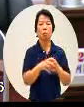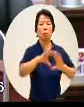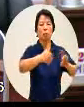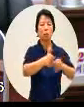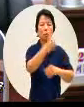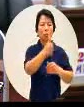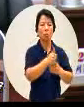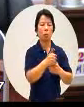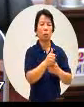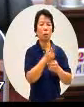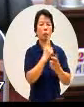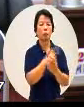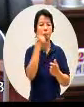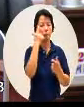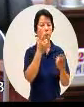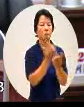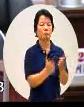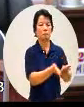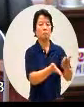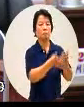自己選長選議的政見